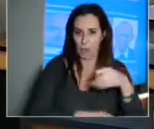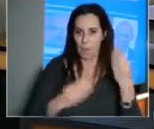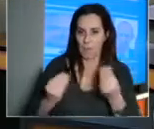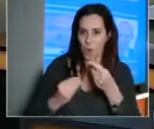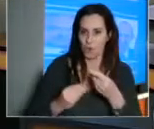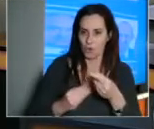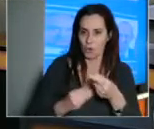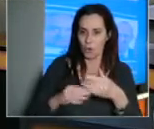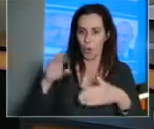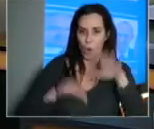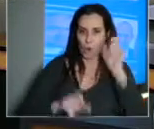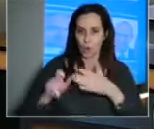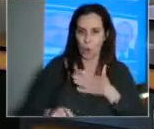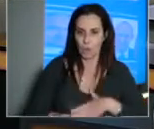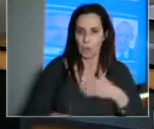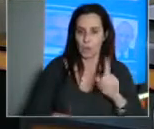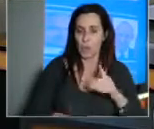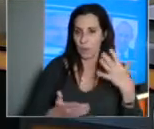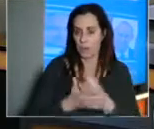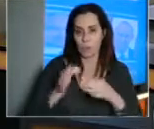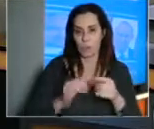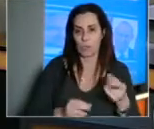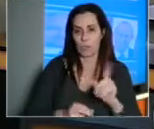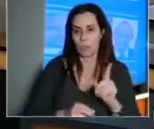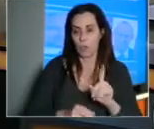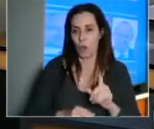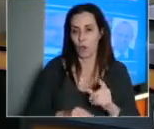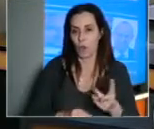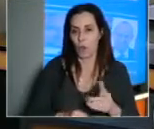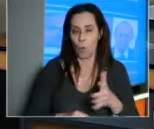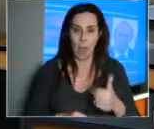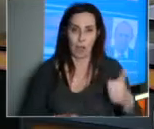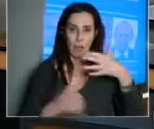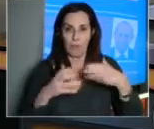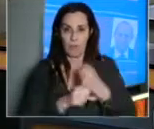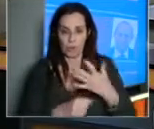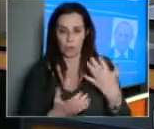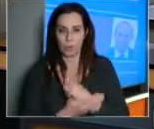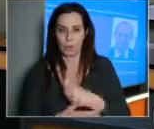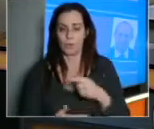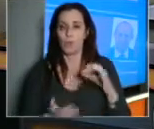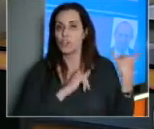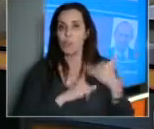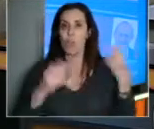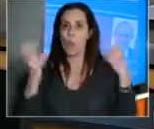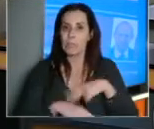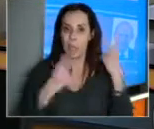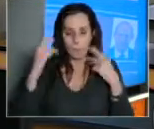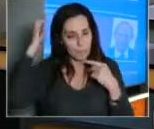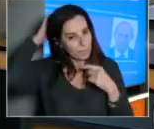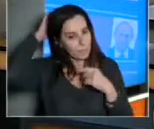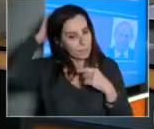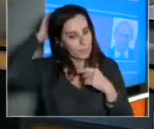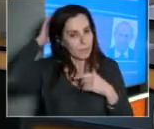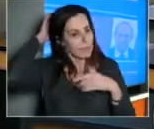שרוב האוכלוסייה הישראלית רוצה, מי שהיה מנצח בבחירות האלה זה אולי אבי גבאי. ברגע שבו יביאו הסכם